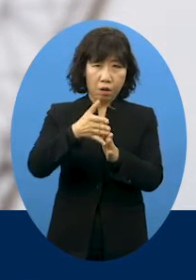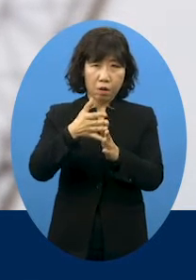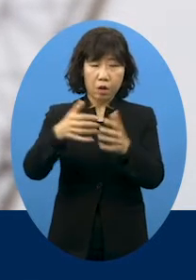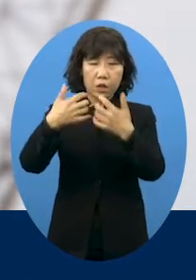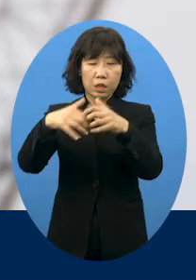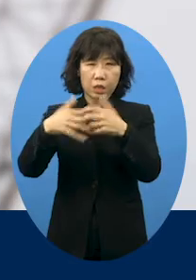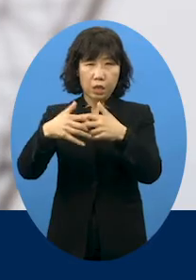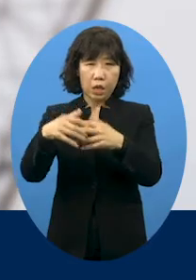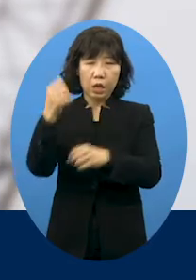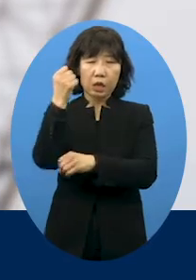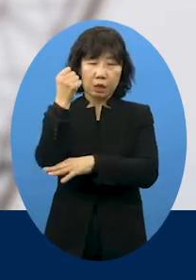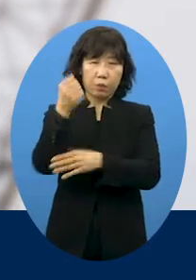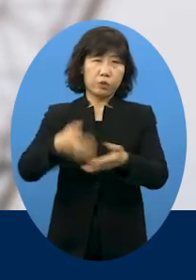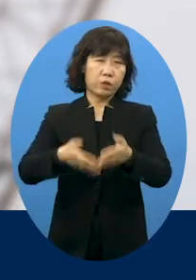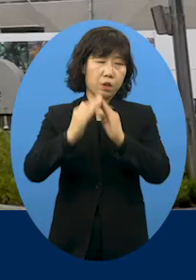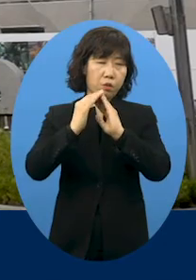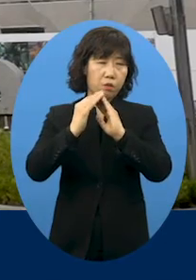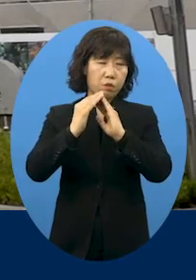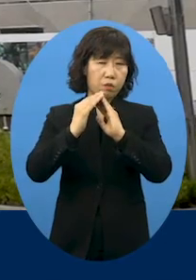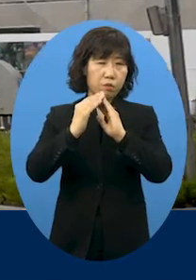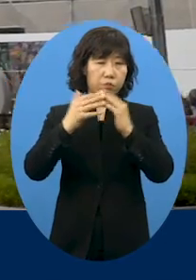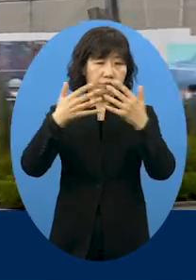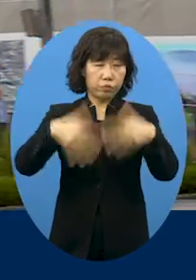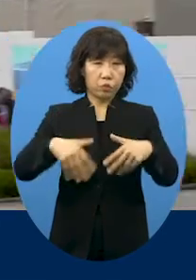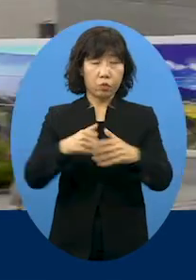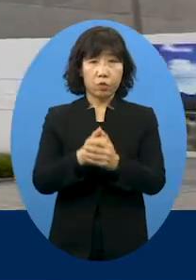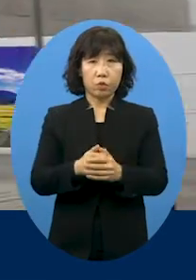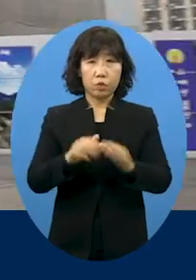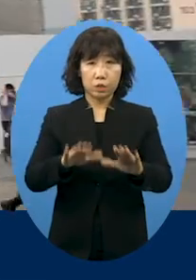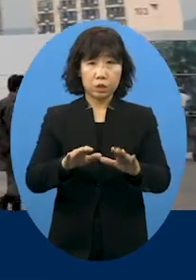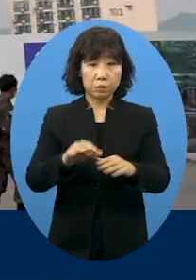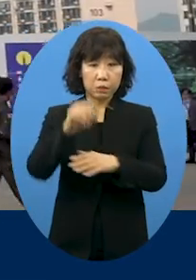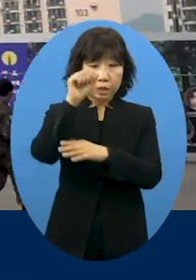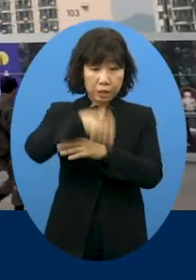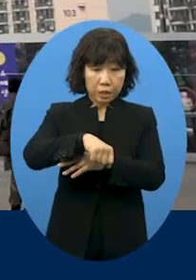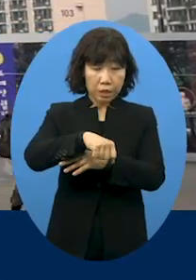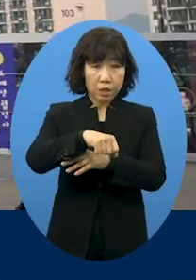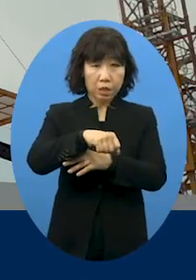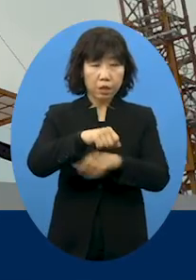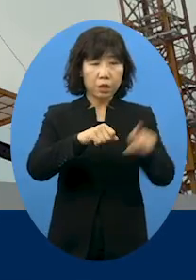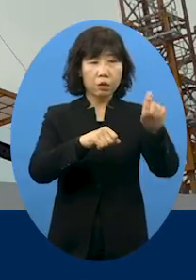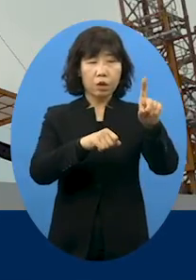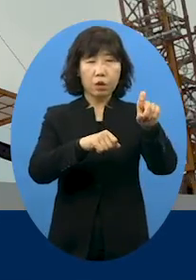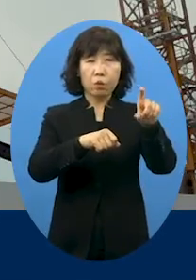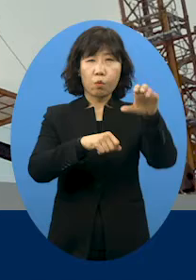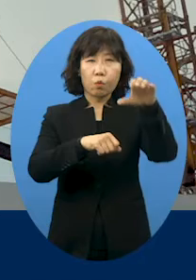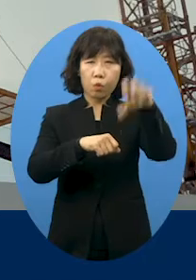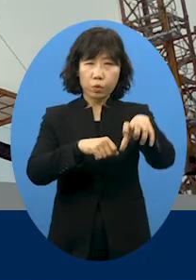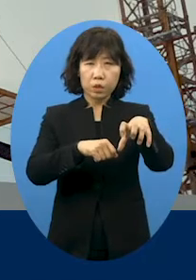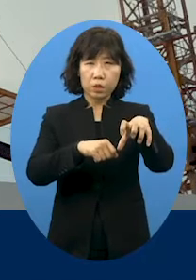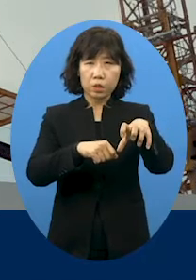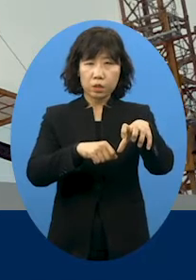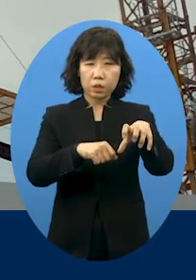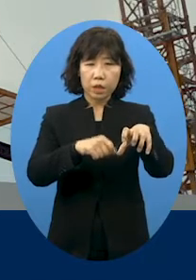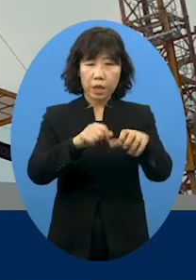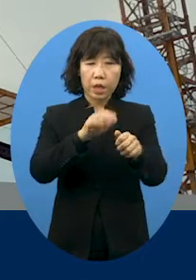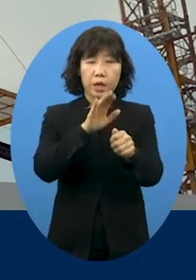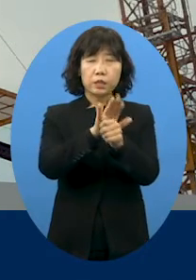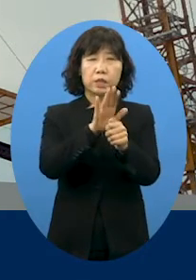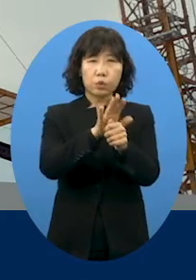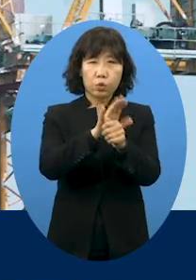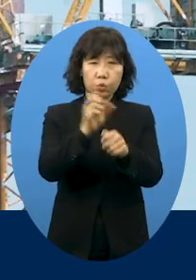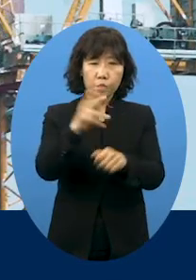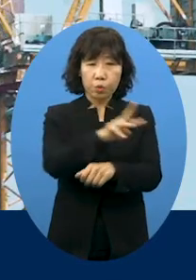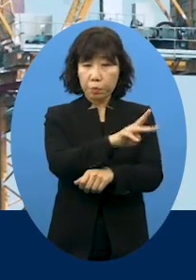기본 시설을 반영토록 합니다 사업 시행계획 인가가 난 11개 구역 에는 해당 내용에 대한 적극 행정지도 와